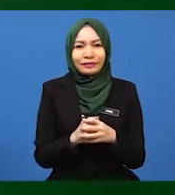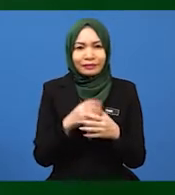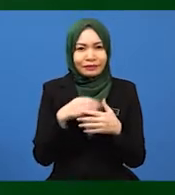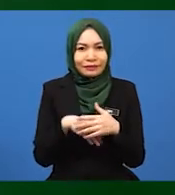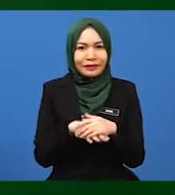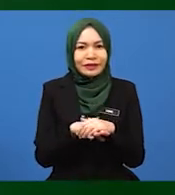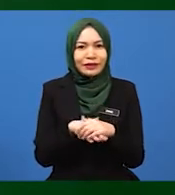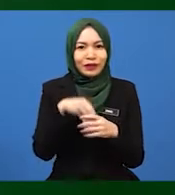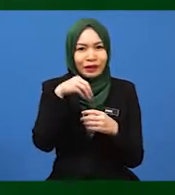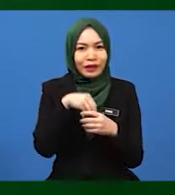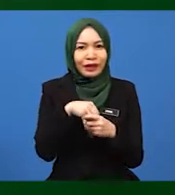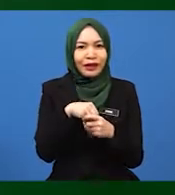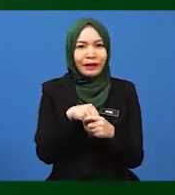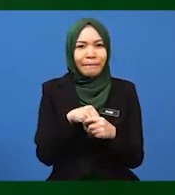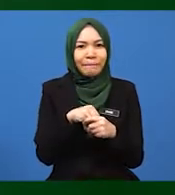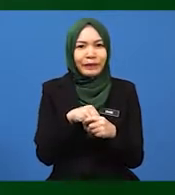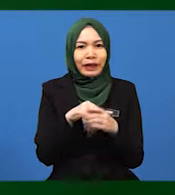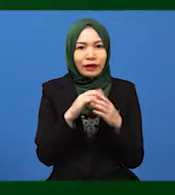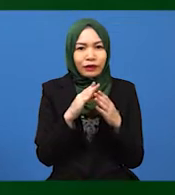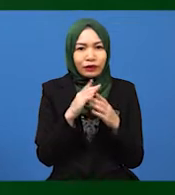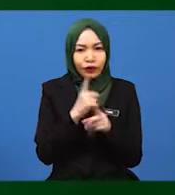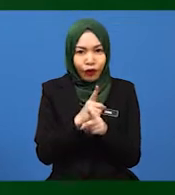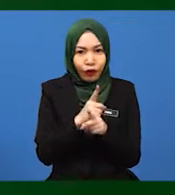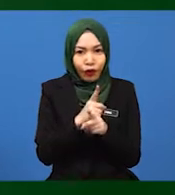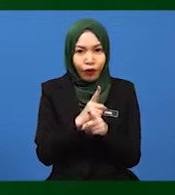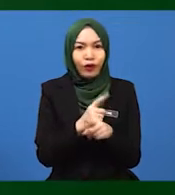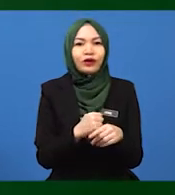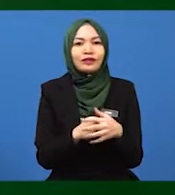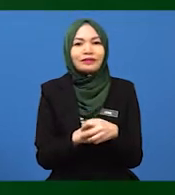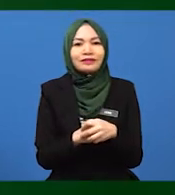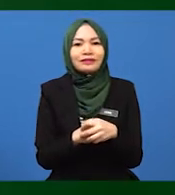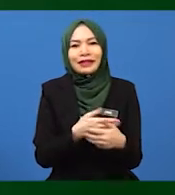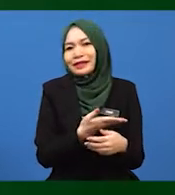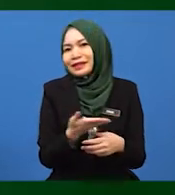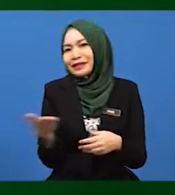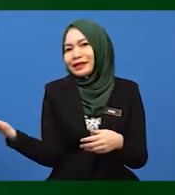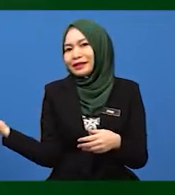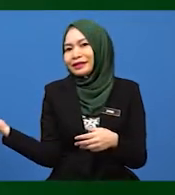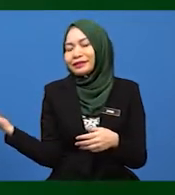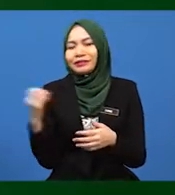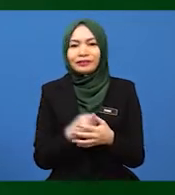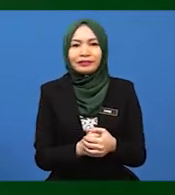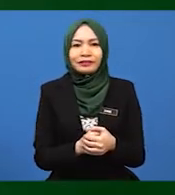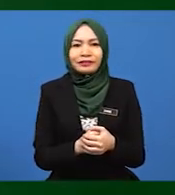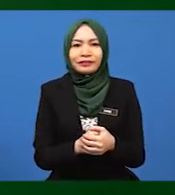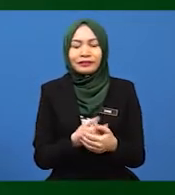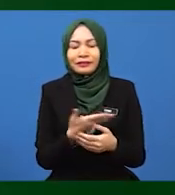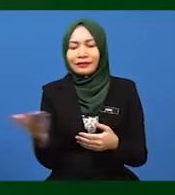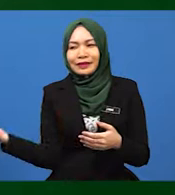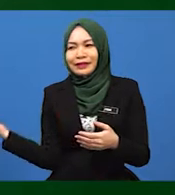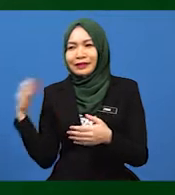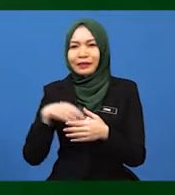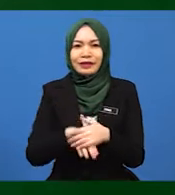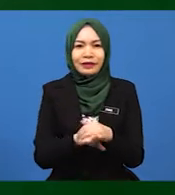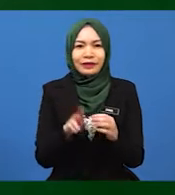ke dalam. Betul. Betul, murid-murid. Sila. Sila masuk ke